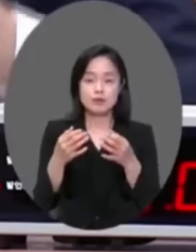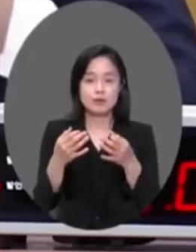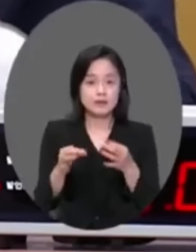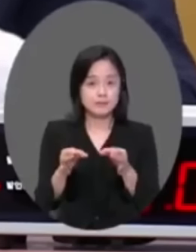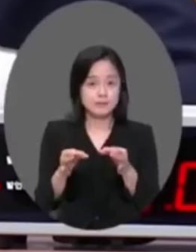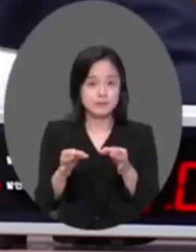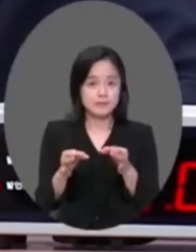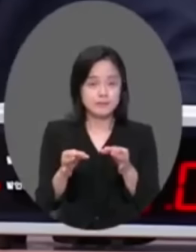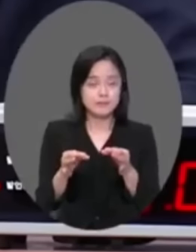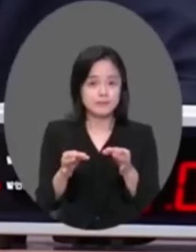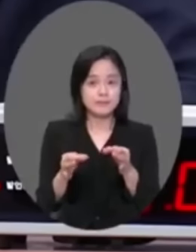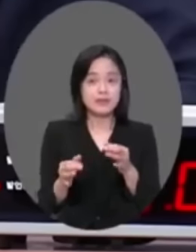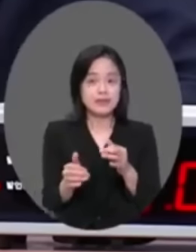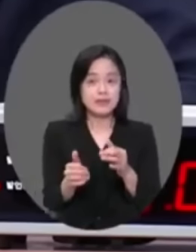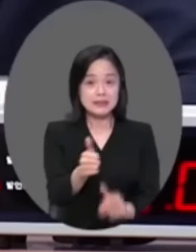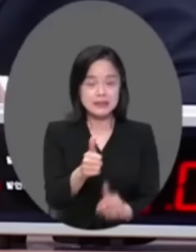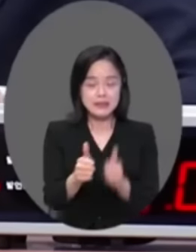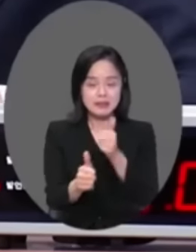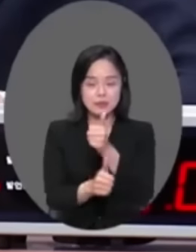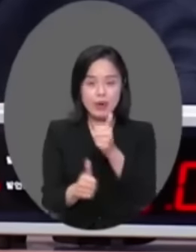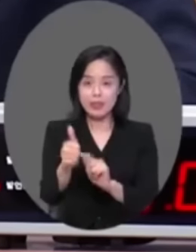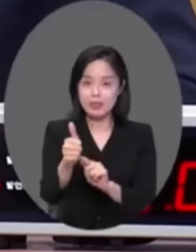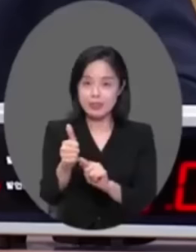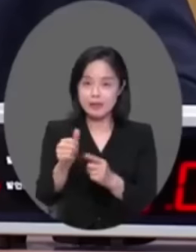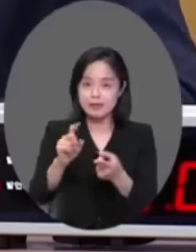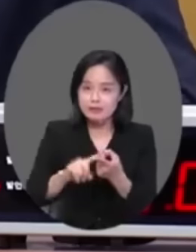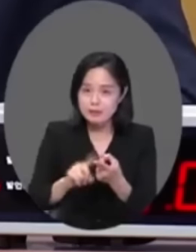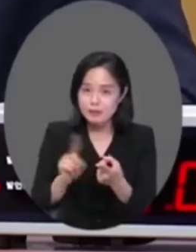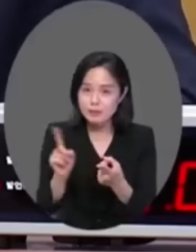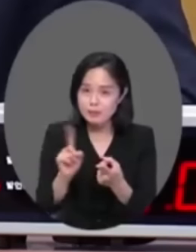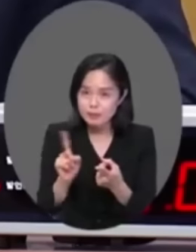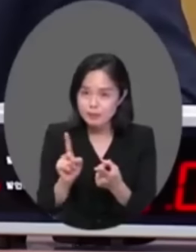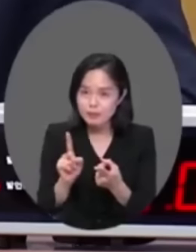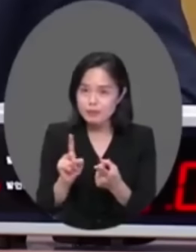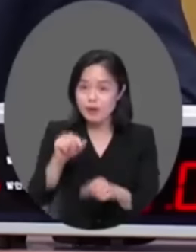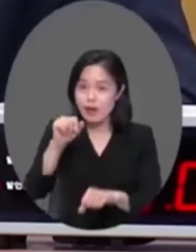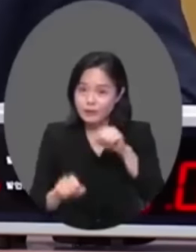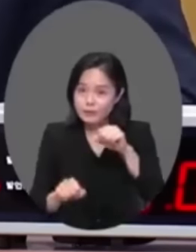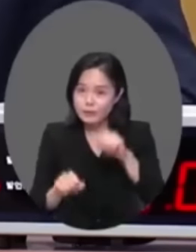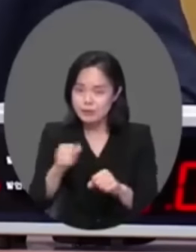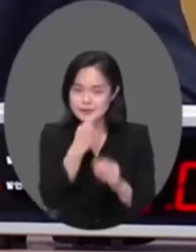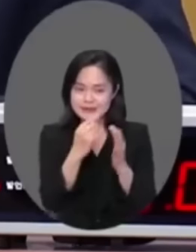증인을 옹호하는 것이죠 그래서 지금은 그런 상황이 아닙니다